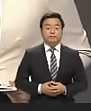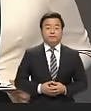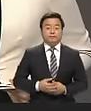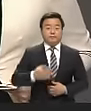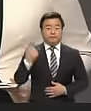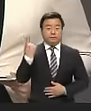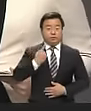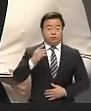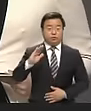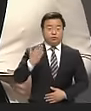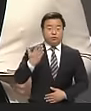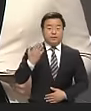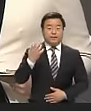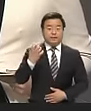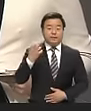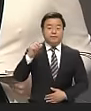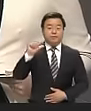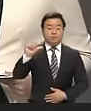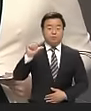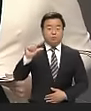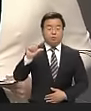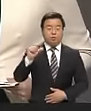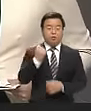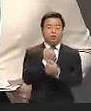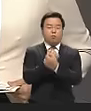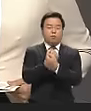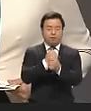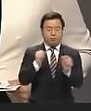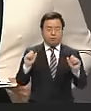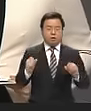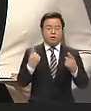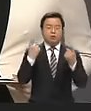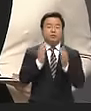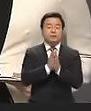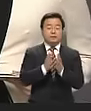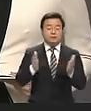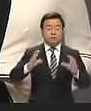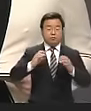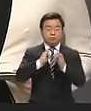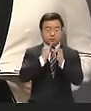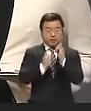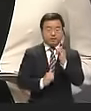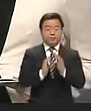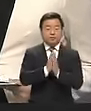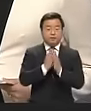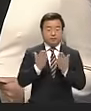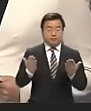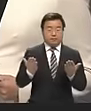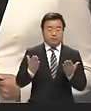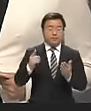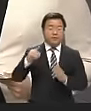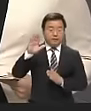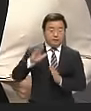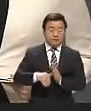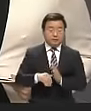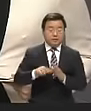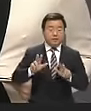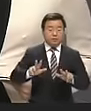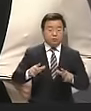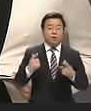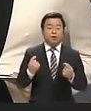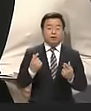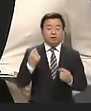1945년 광복과 동시에 시작된 우리나라 역사 교과서 당시의 국사 교과서는 지금과 같은 검정제